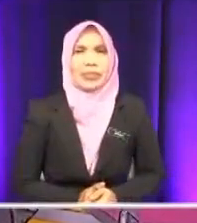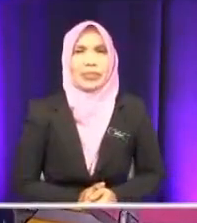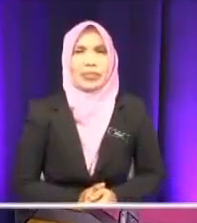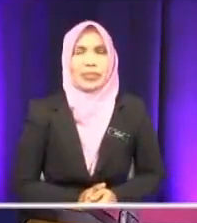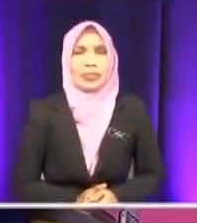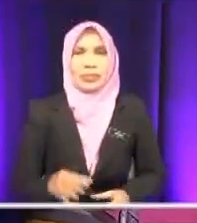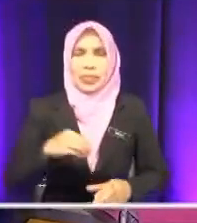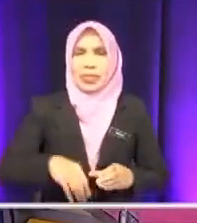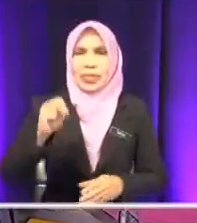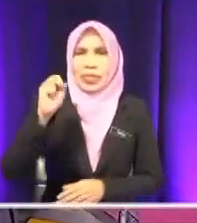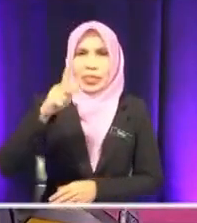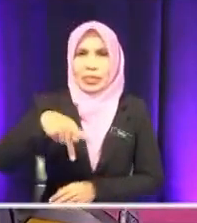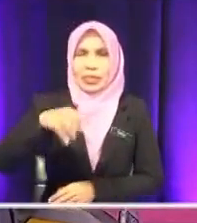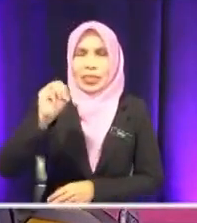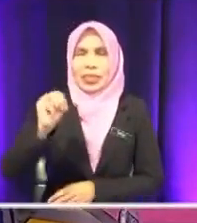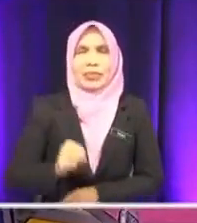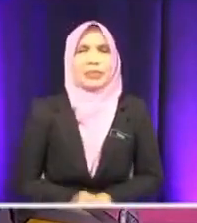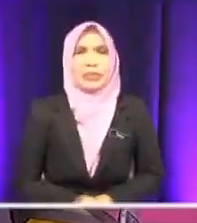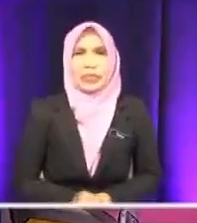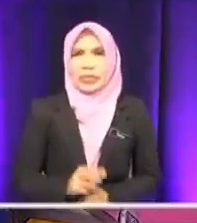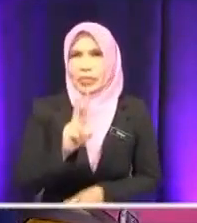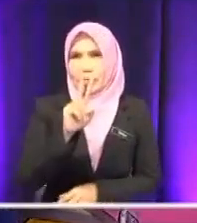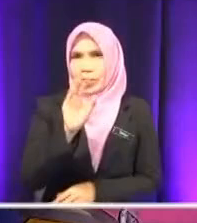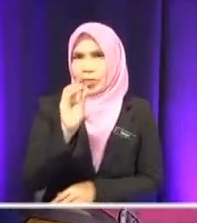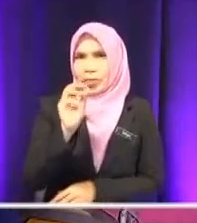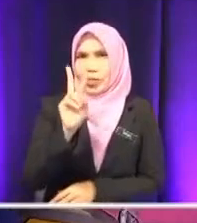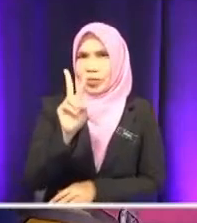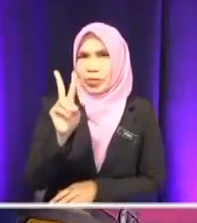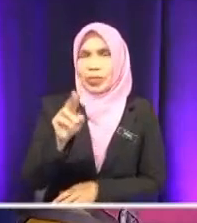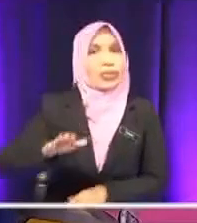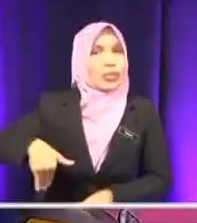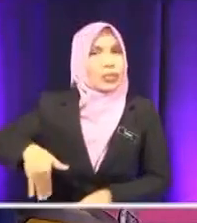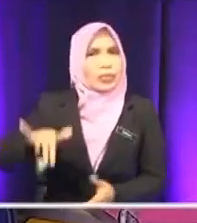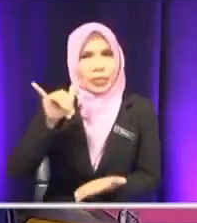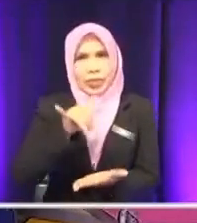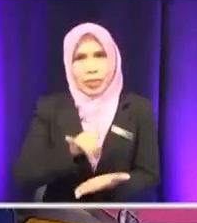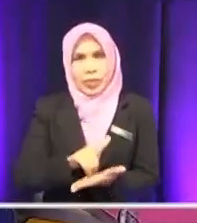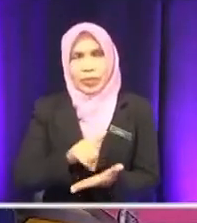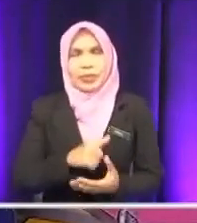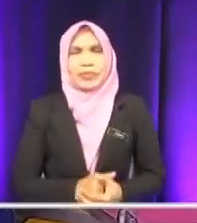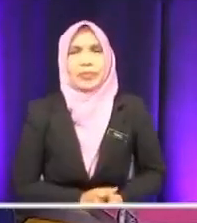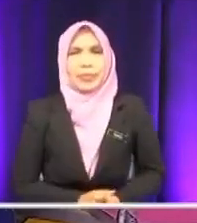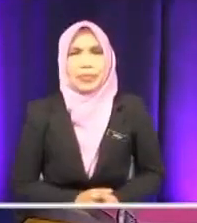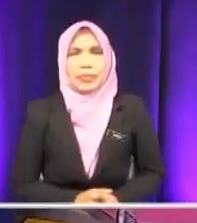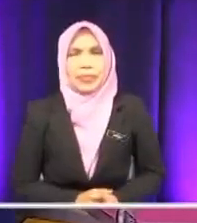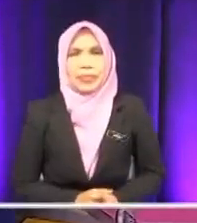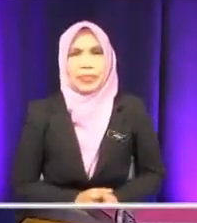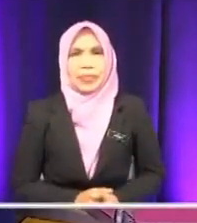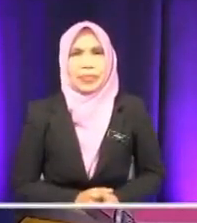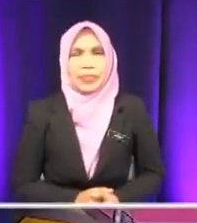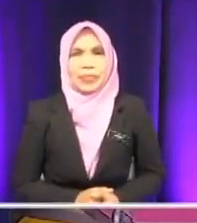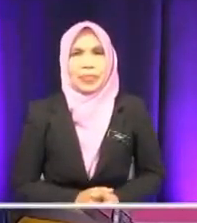SPM 2022 Jadi sebelum itu sebelum Cikgu berfungsi tips dan juga ingatan kepada